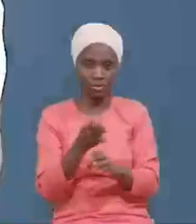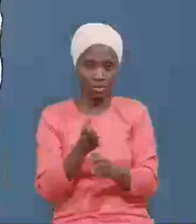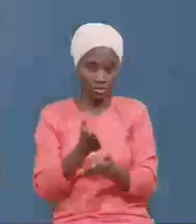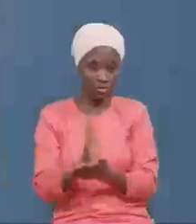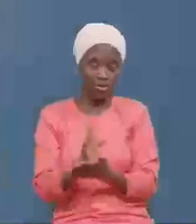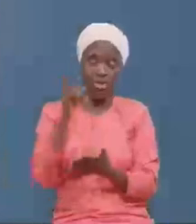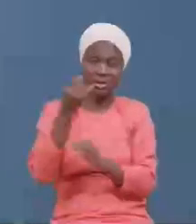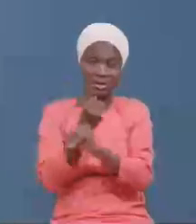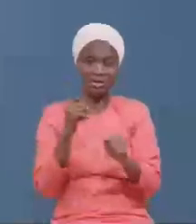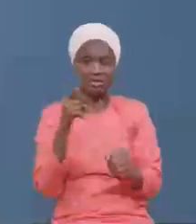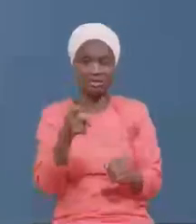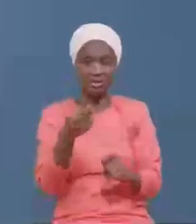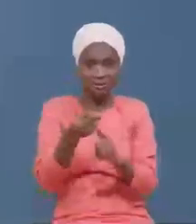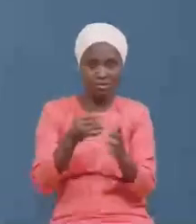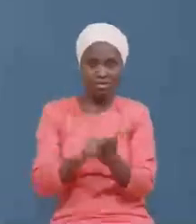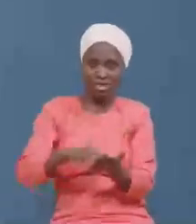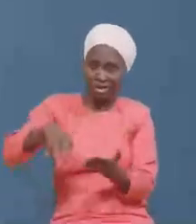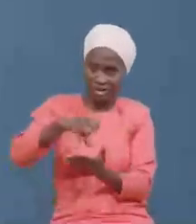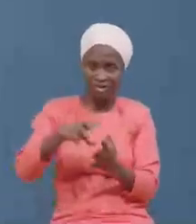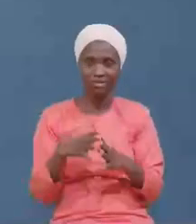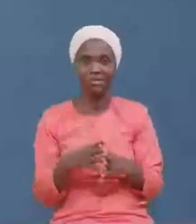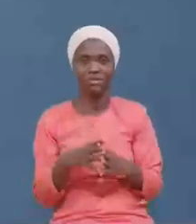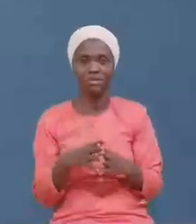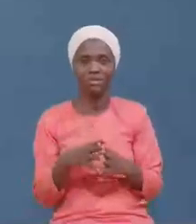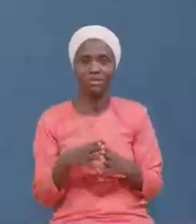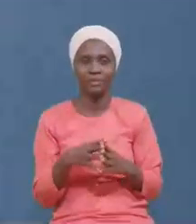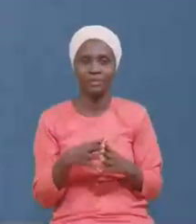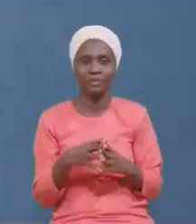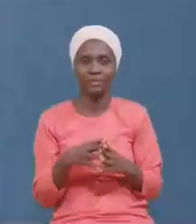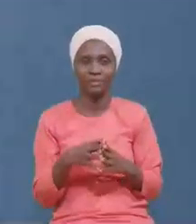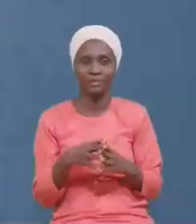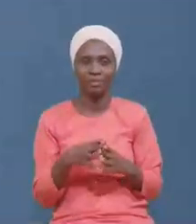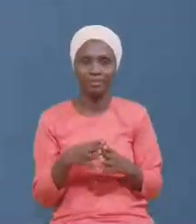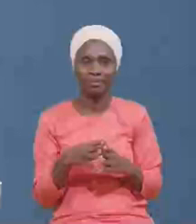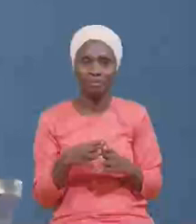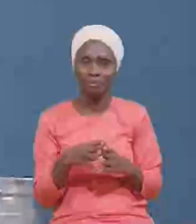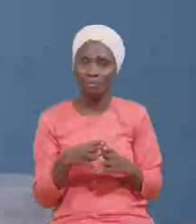vous redresser, vous sauve de cette confusion.